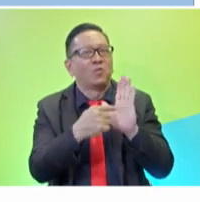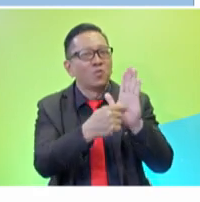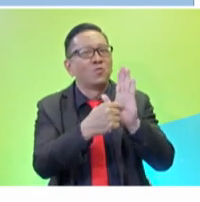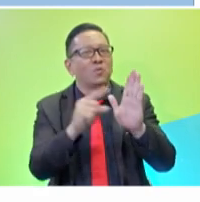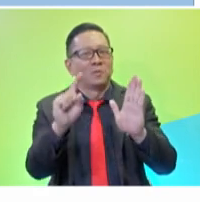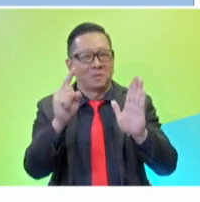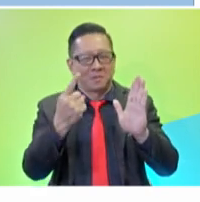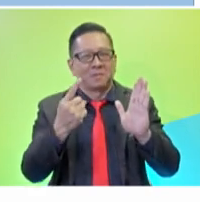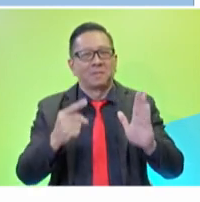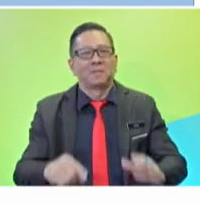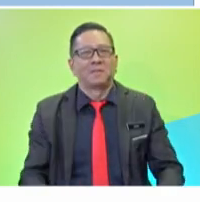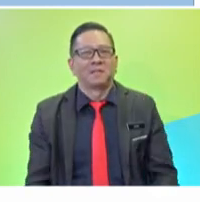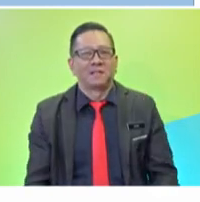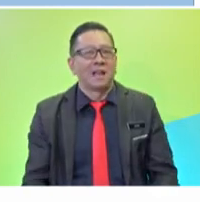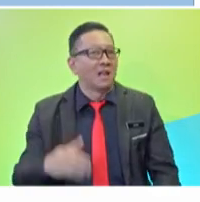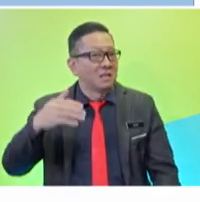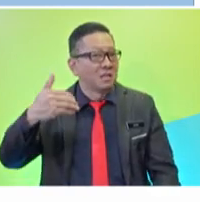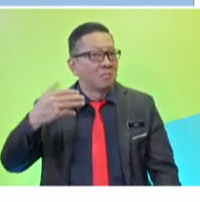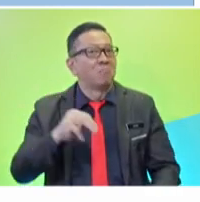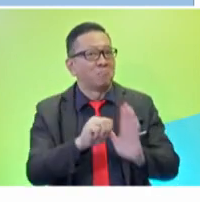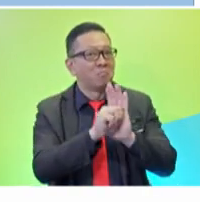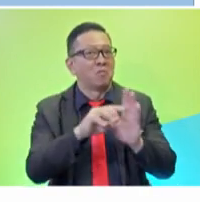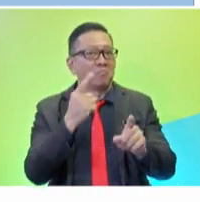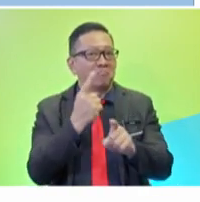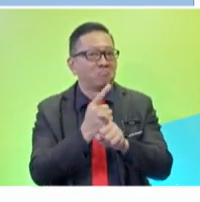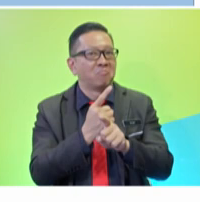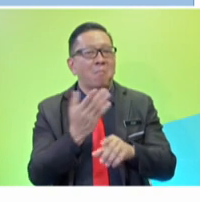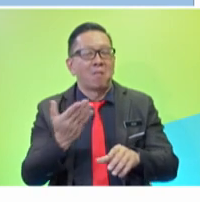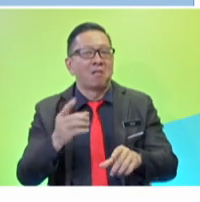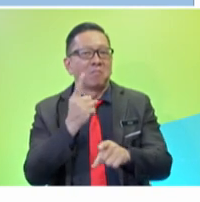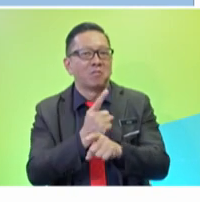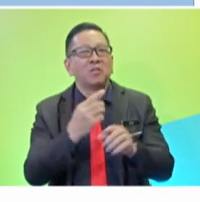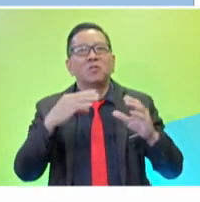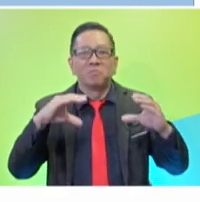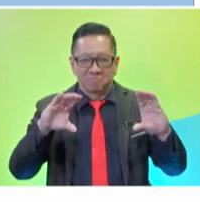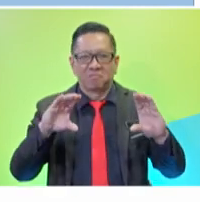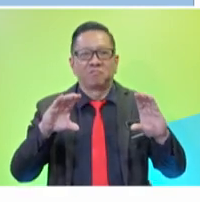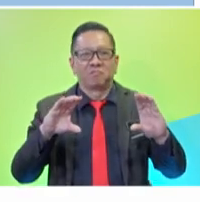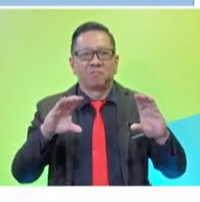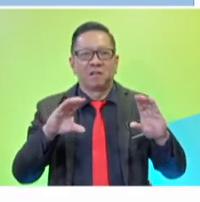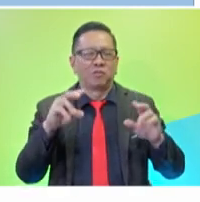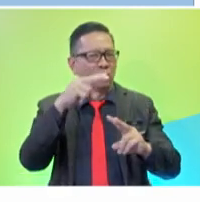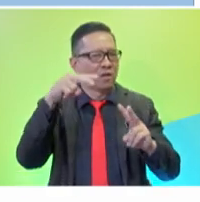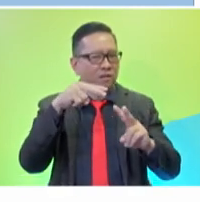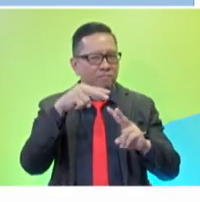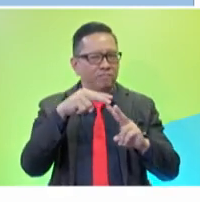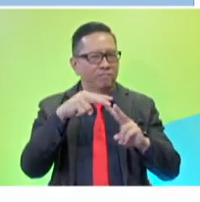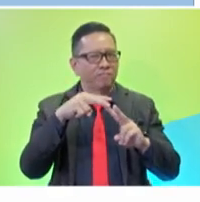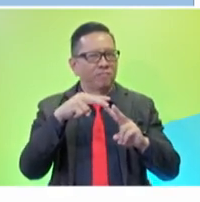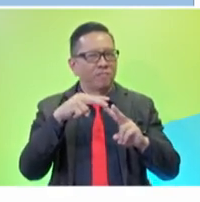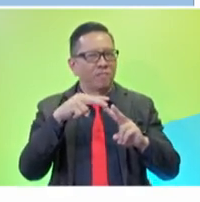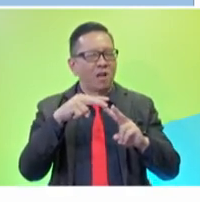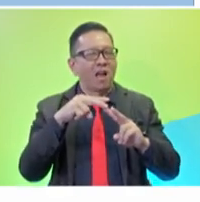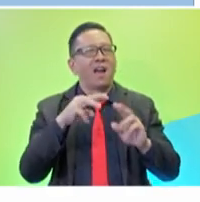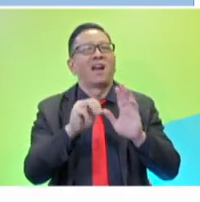Jadi sebelum kita kasih ke mode yang sebelah kita tengok sesuai atau tidak ya itu dia